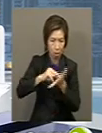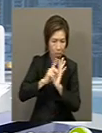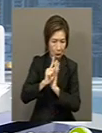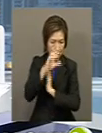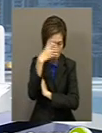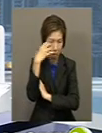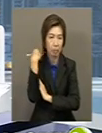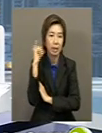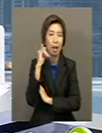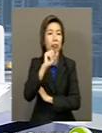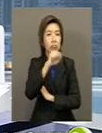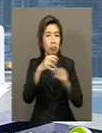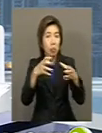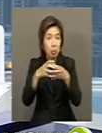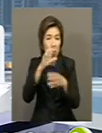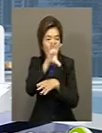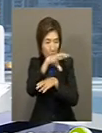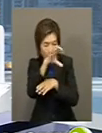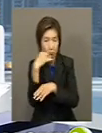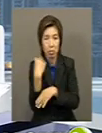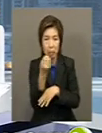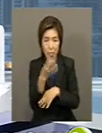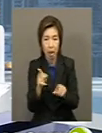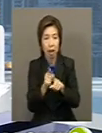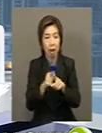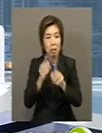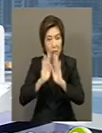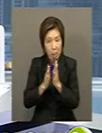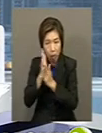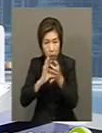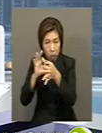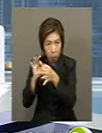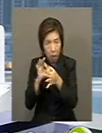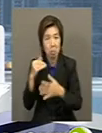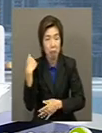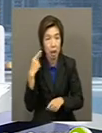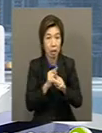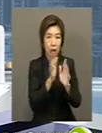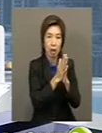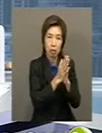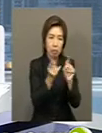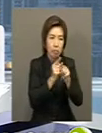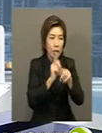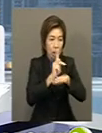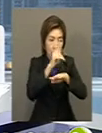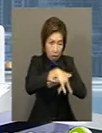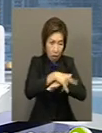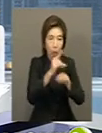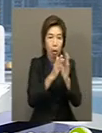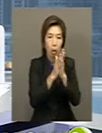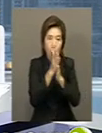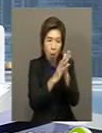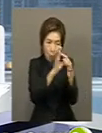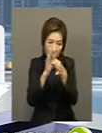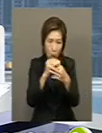เดี๋ยวนี้แก๊งต้มตุ๋นมีกันทุกประเภทครับทั้งแบบออฟไลน์แบบแชร์ลูกโซ่ออนไลน์ก็มีเหมือนกันครับและล่าสุดตำรวจก็ไปรวบตัวแก๊ง